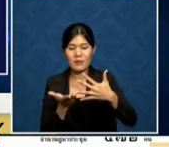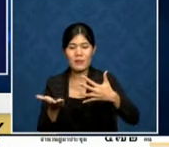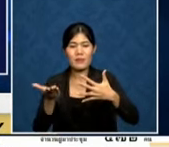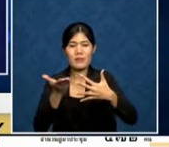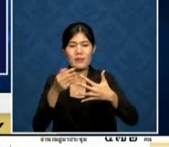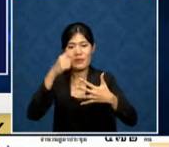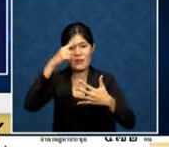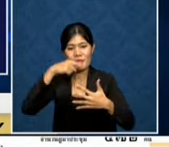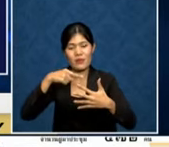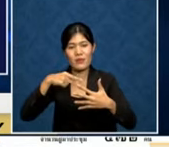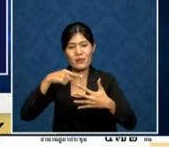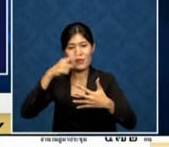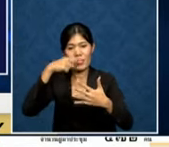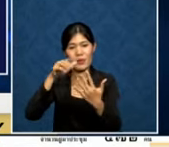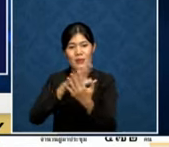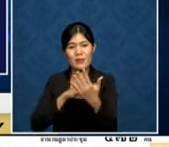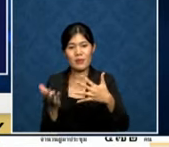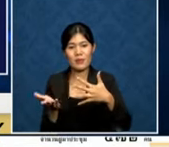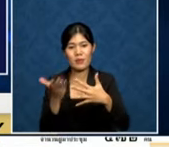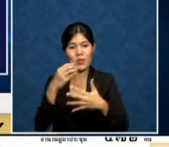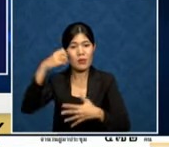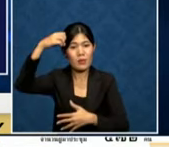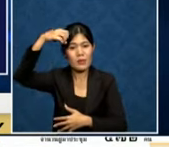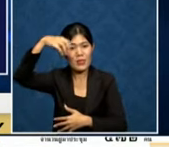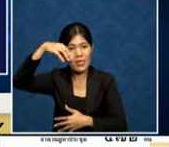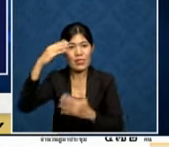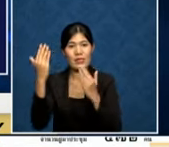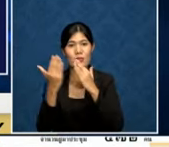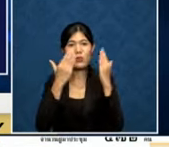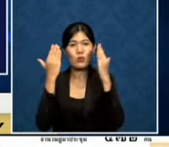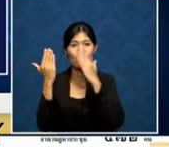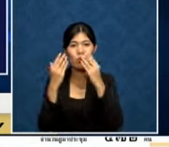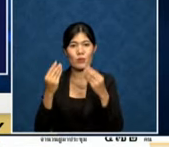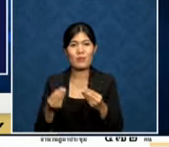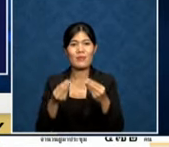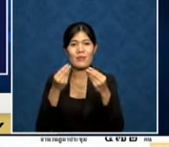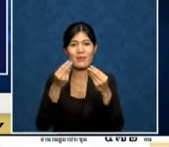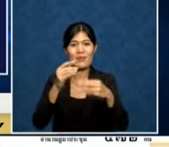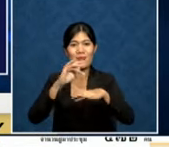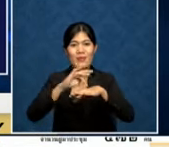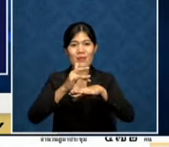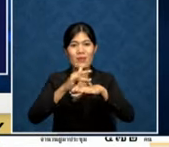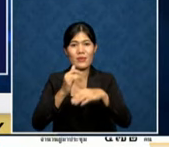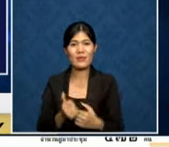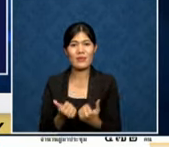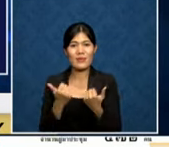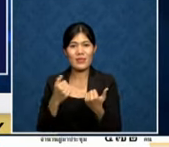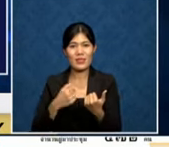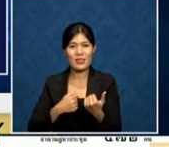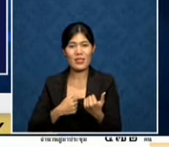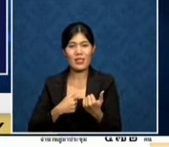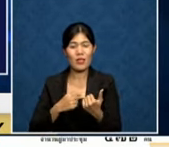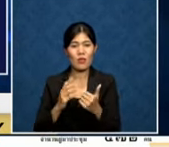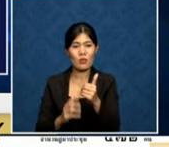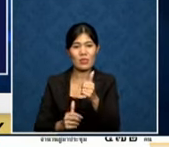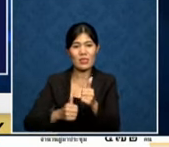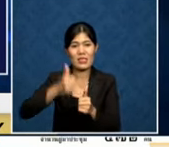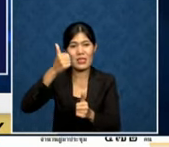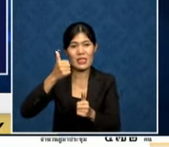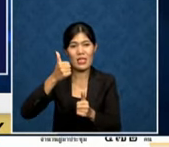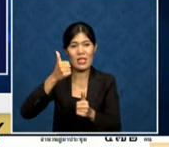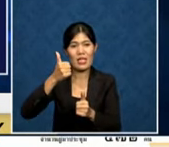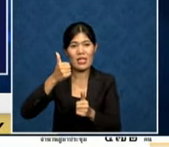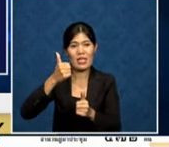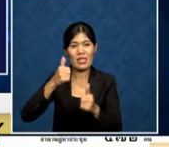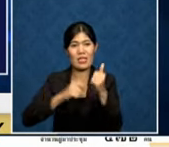สัดส่วนของพลังงานจากแสงอาทิตย์และลมอยู่ที่ประมาณ5%อันนี้เราชนะสิงคโปร์ครับกับมาเลเซียครับแต่ว่าเราก็